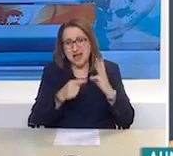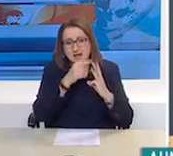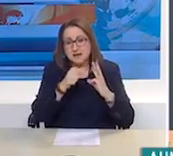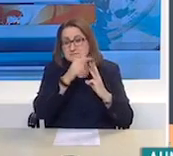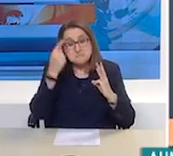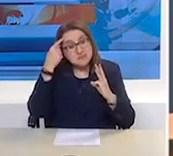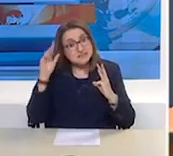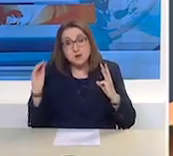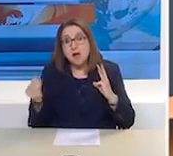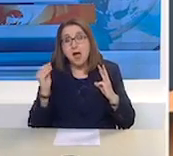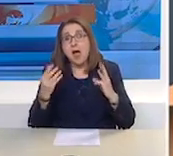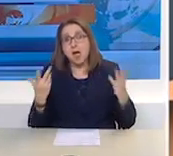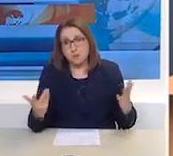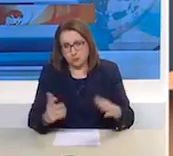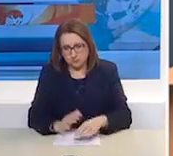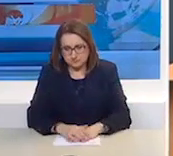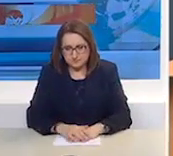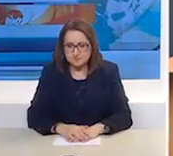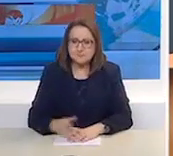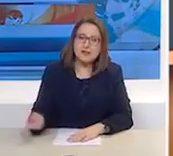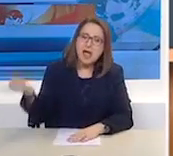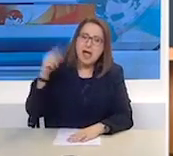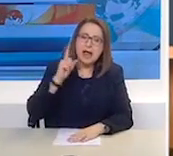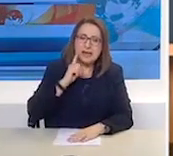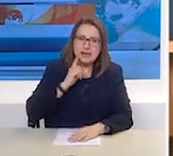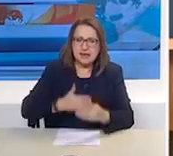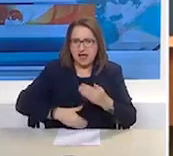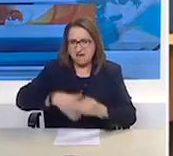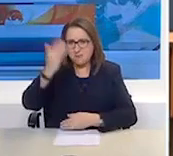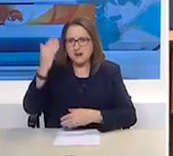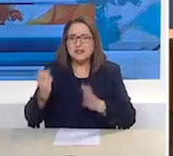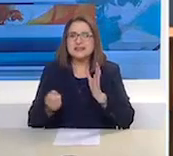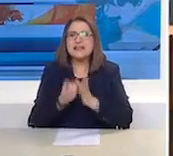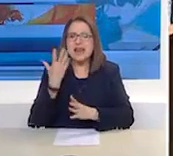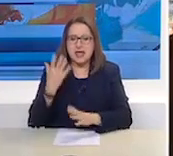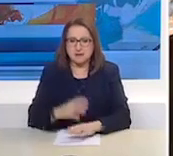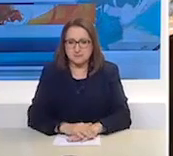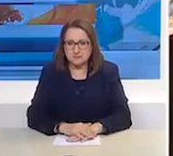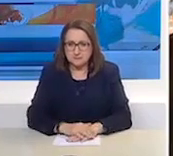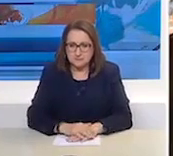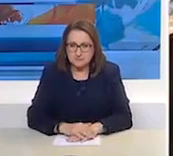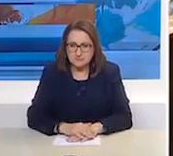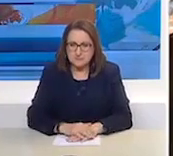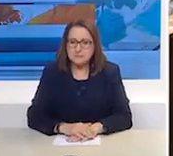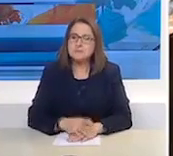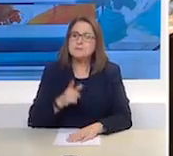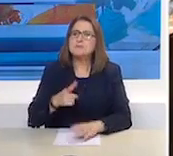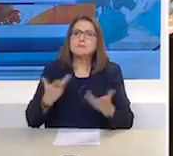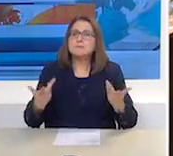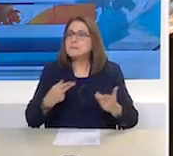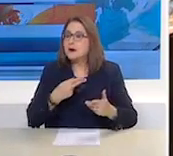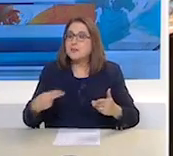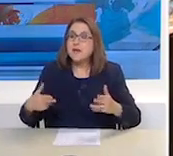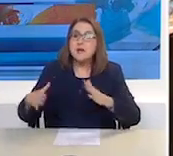Η κυρία Καϊτανίδη από την εφημερίδα Τα Νέα. Κύριε Χατζηγεωργίου, ποια είναι η θέση των επιστημόνων για την άμεση επαναλειτουργία των